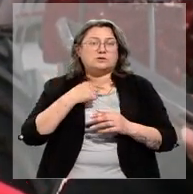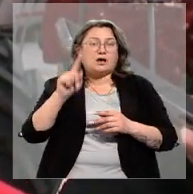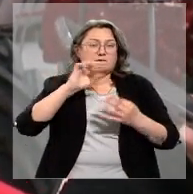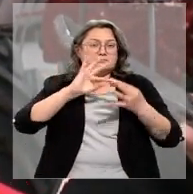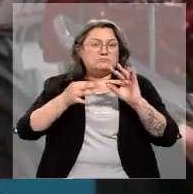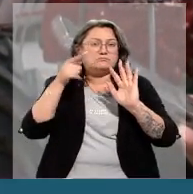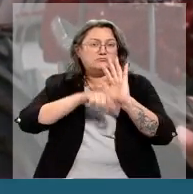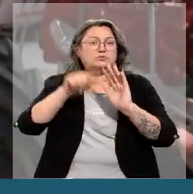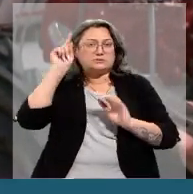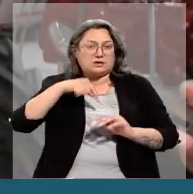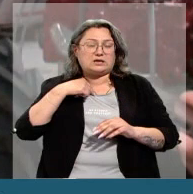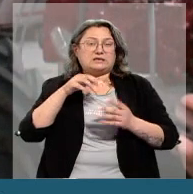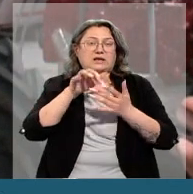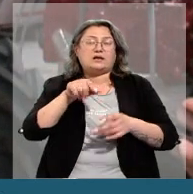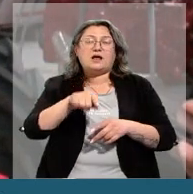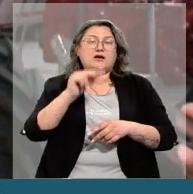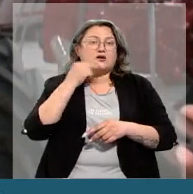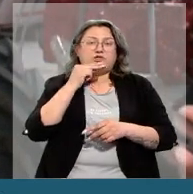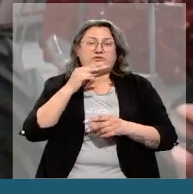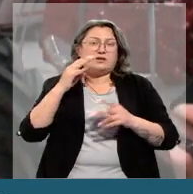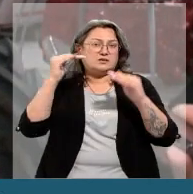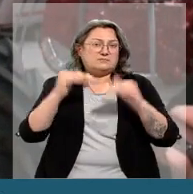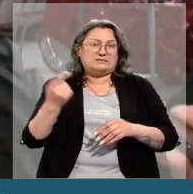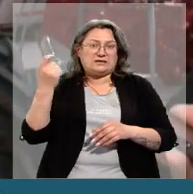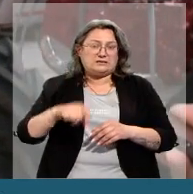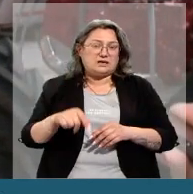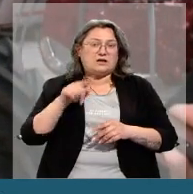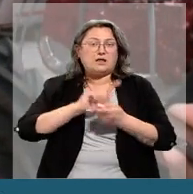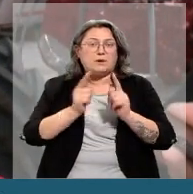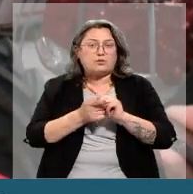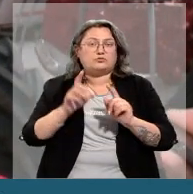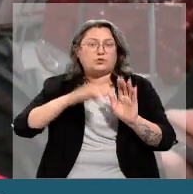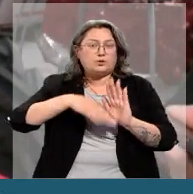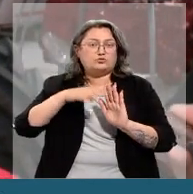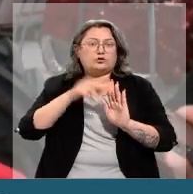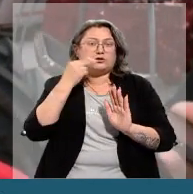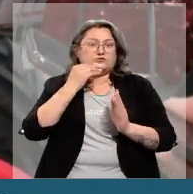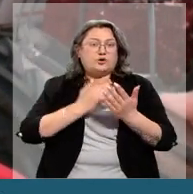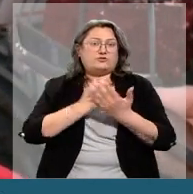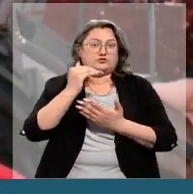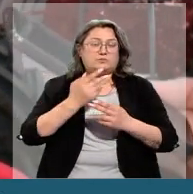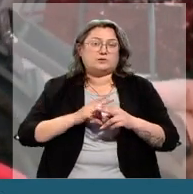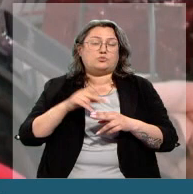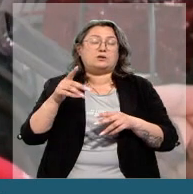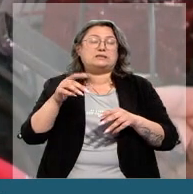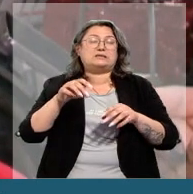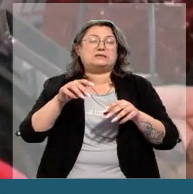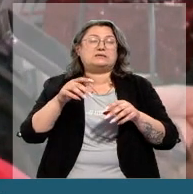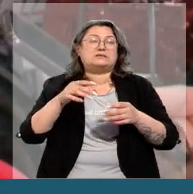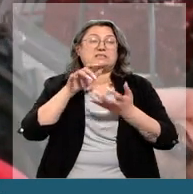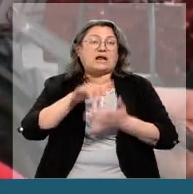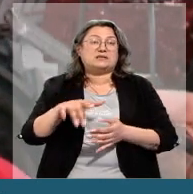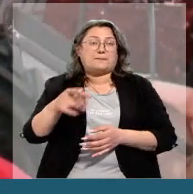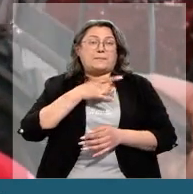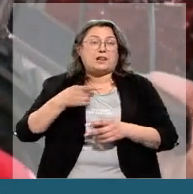істеген инженер ретінде айтып отырмын. Мен трактордың қыр-сырына өте қанық адамын. Ол сапасын ешқашан жоғалтқан емес. Қайта уақыт озған